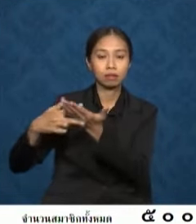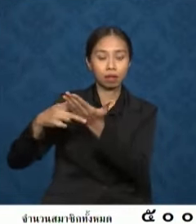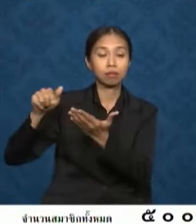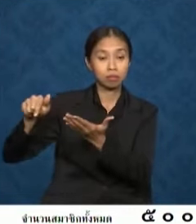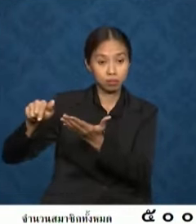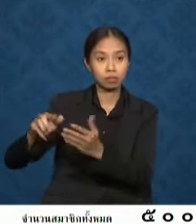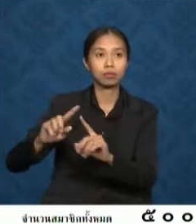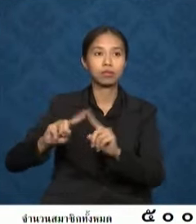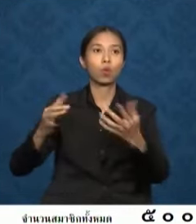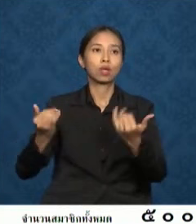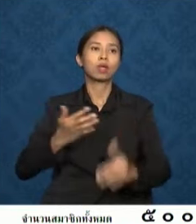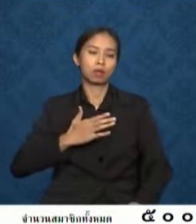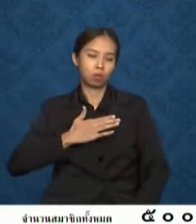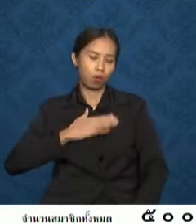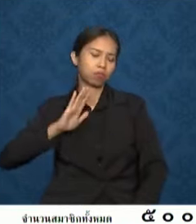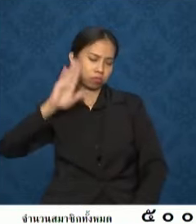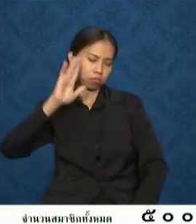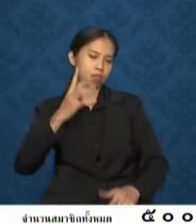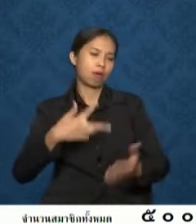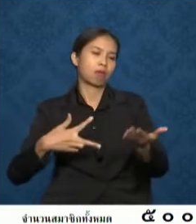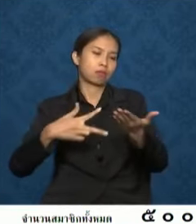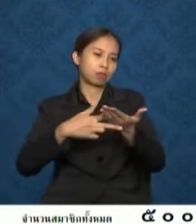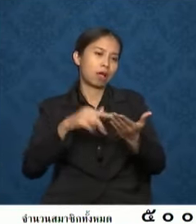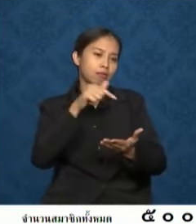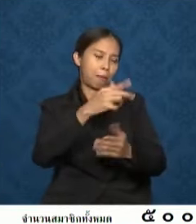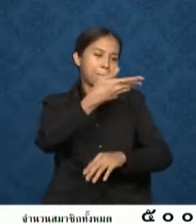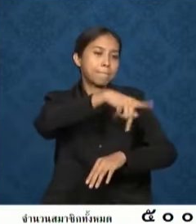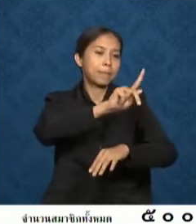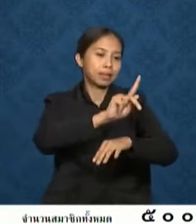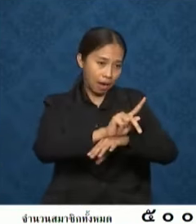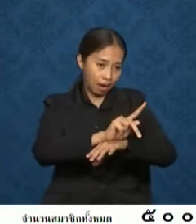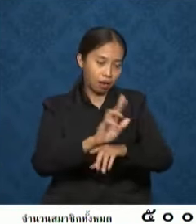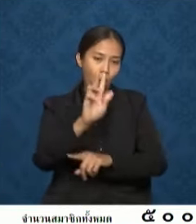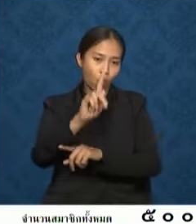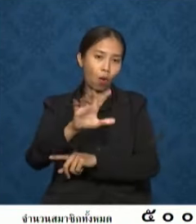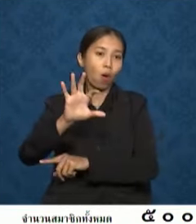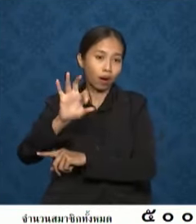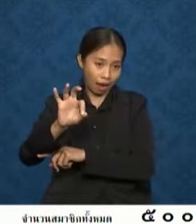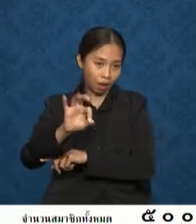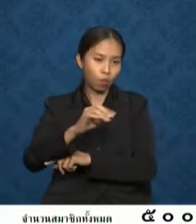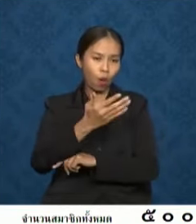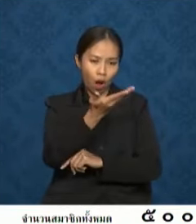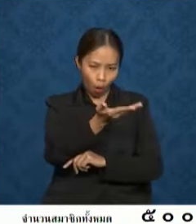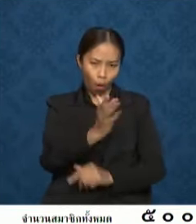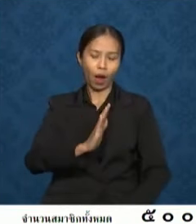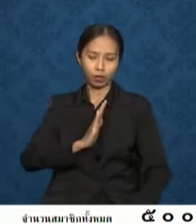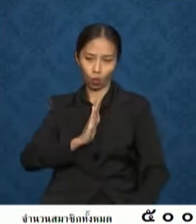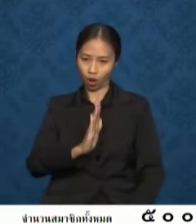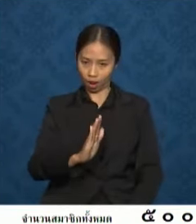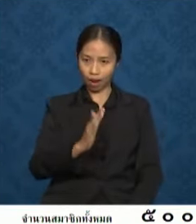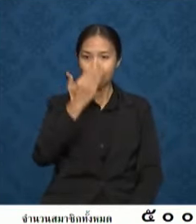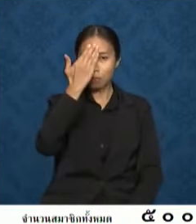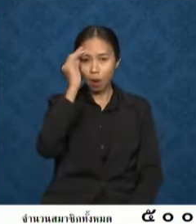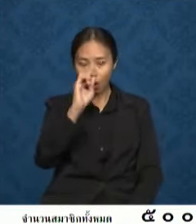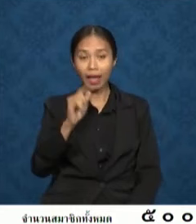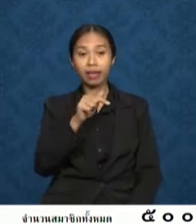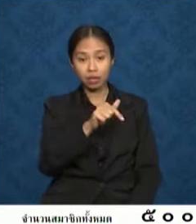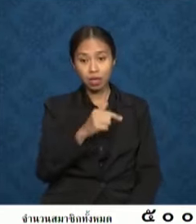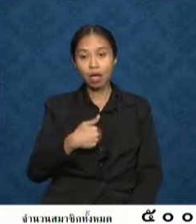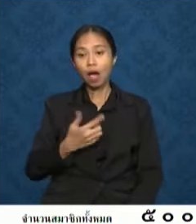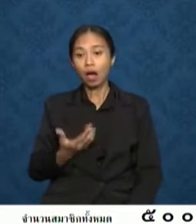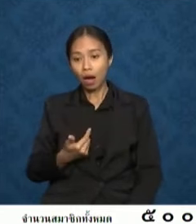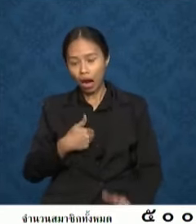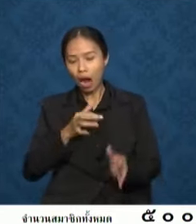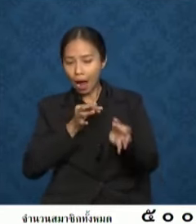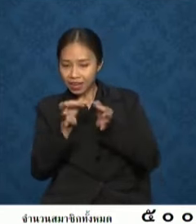แต่ตอนนี้เนี่ยผมประท้วงท่านประธานข้อบังคับข้อที่ 9นะครับท่านประธานต้องวางตัวเป็นกลางนะครับเพราะว่าท่านประธานยังไม่ได้ฟังผมเลยว่าผม